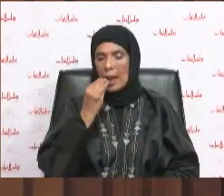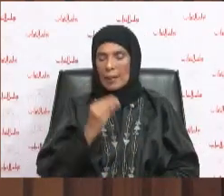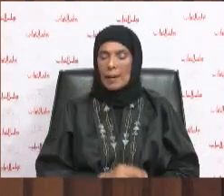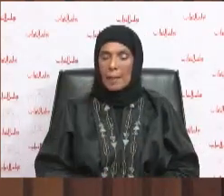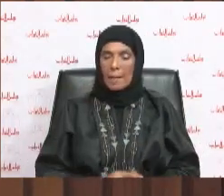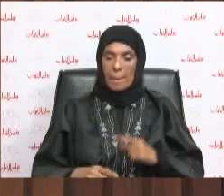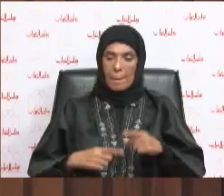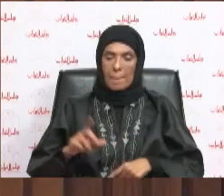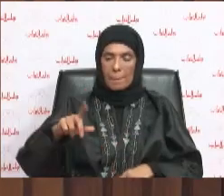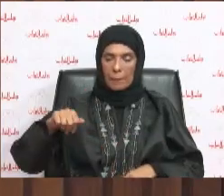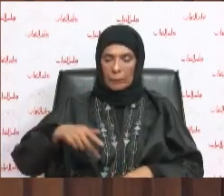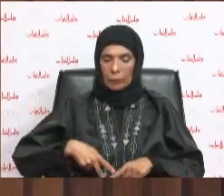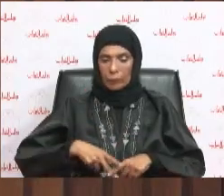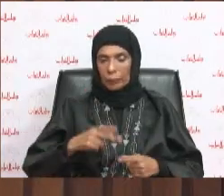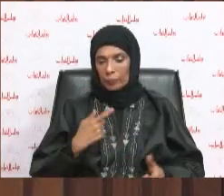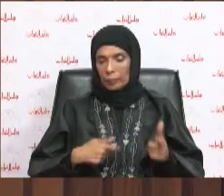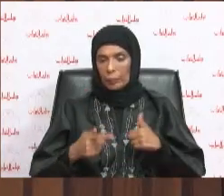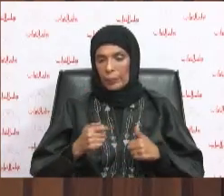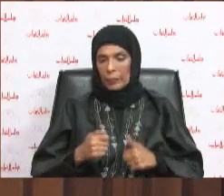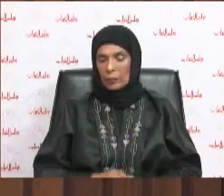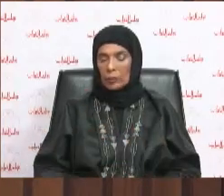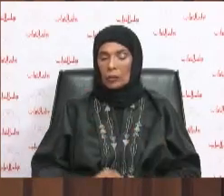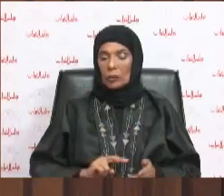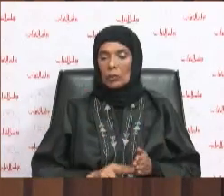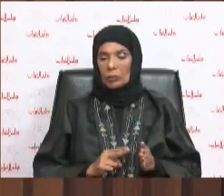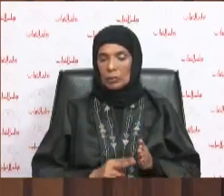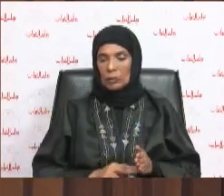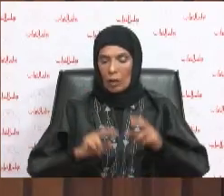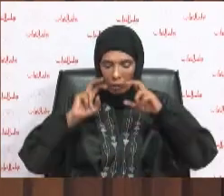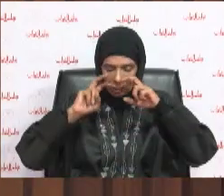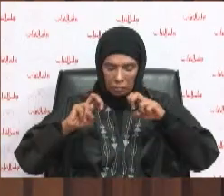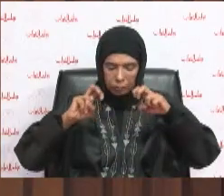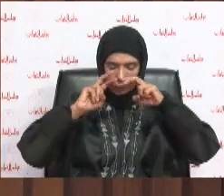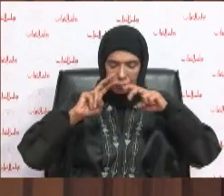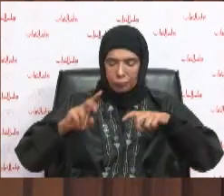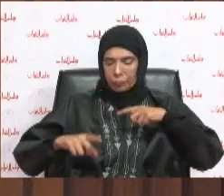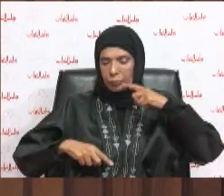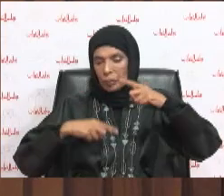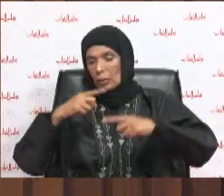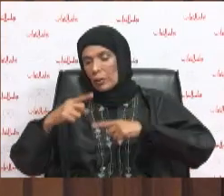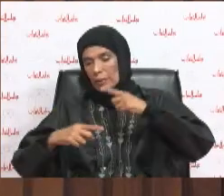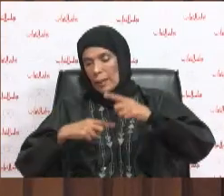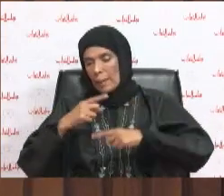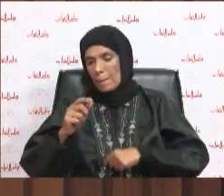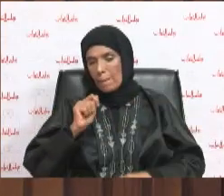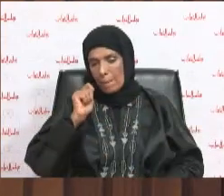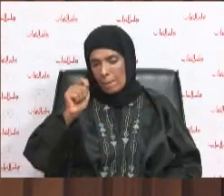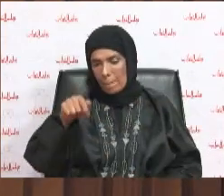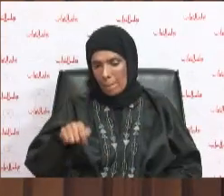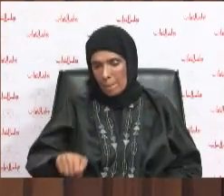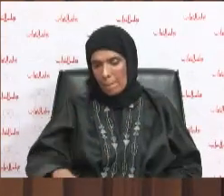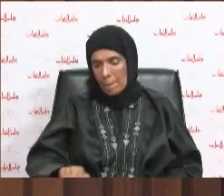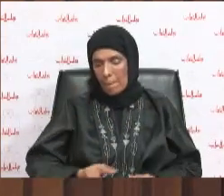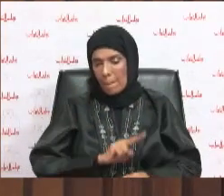تواصل وزارة الصناعة والتجارة بإجراء حملات تفتيشية لرصد مخالفات الغش